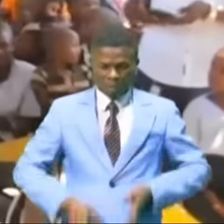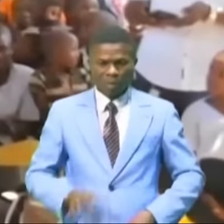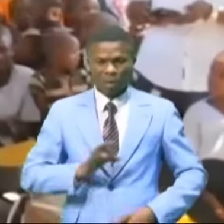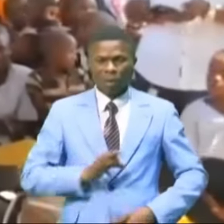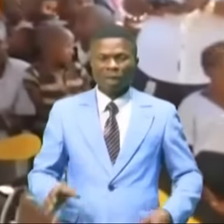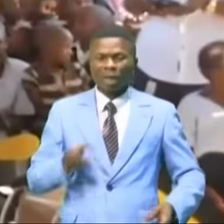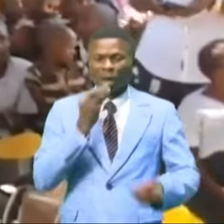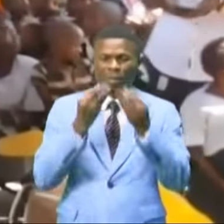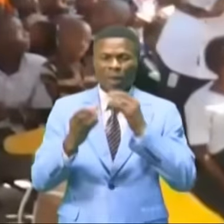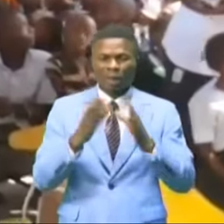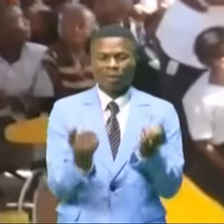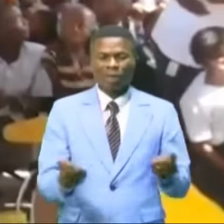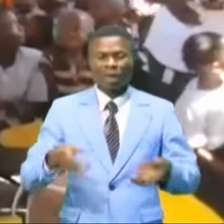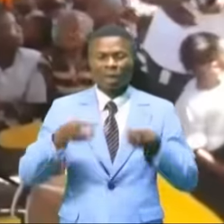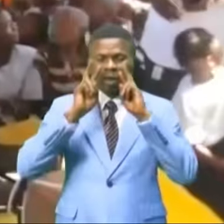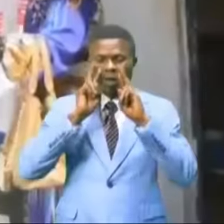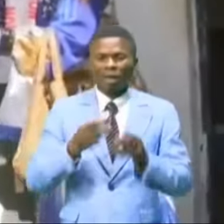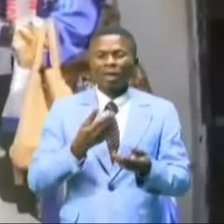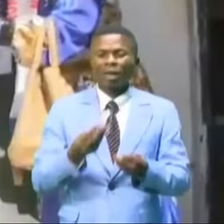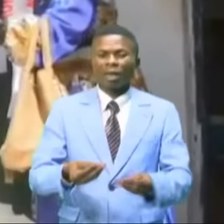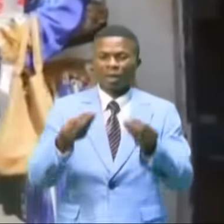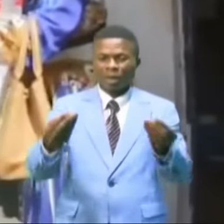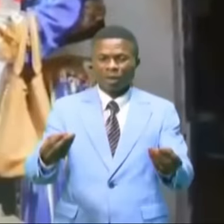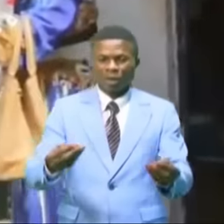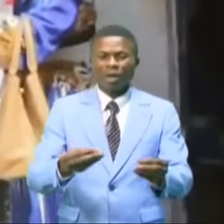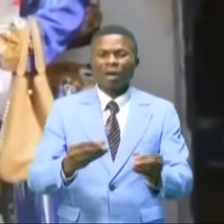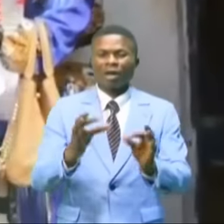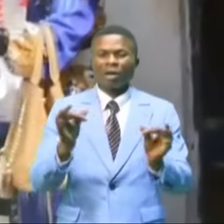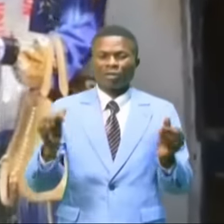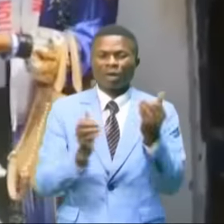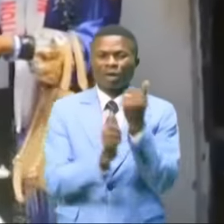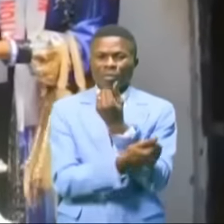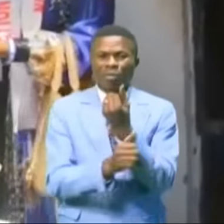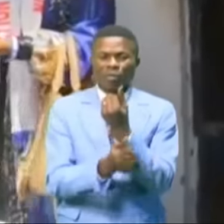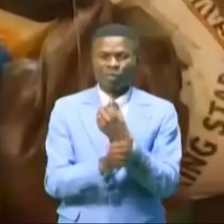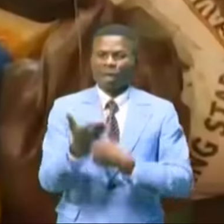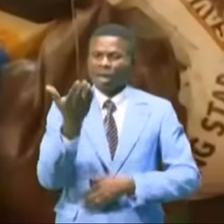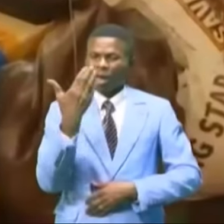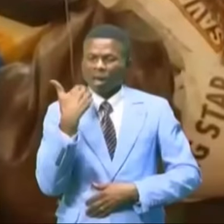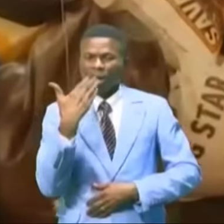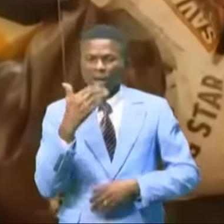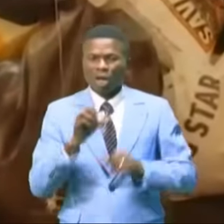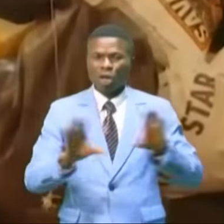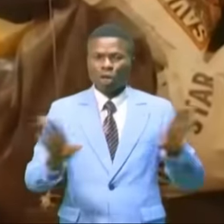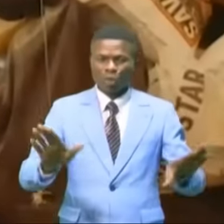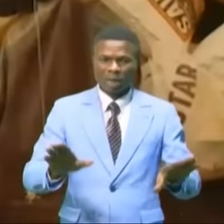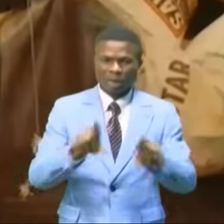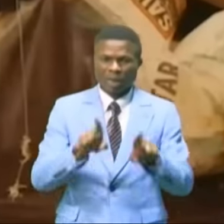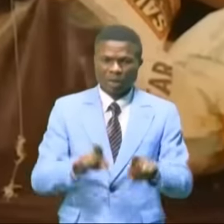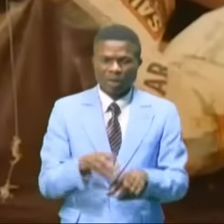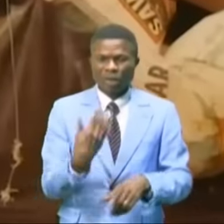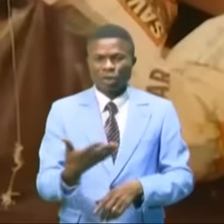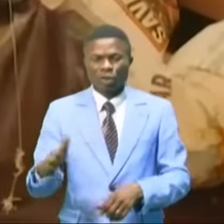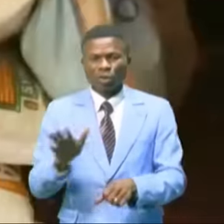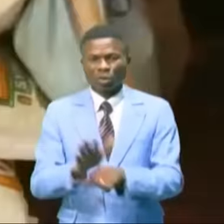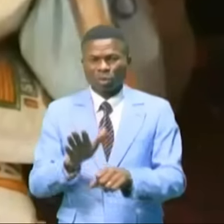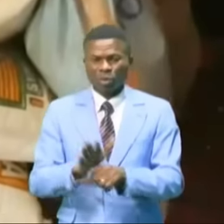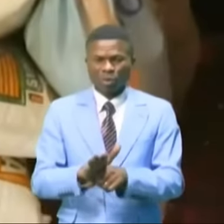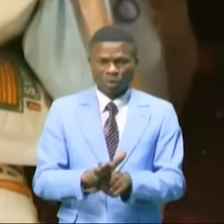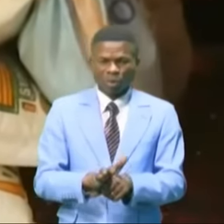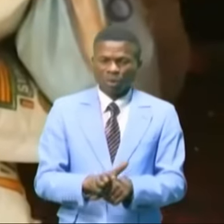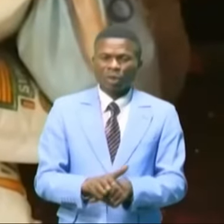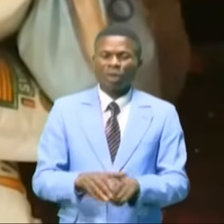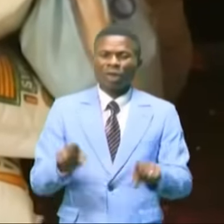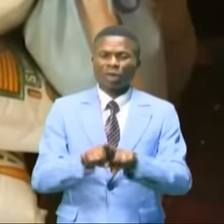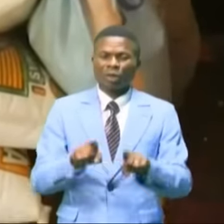enfants vulnérables à leur émettant farine de maïs, de riz, d'huile végétale et bien d'autres produits non vivres